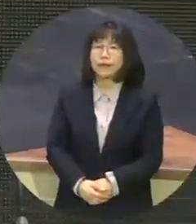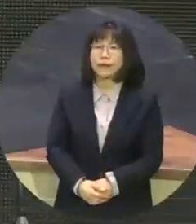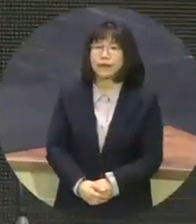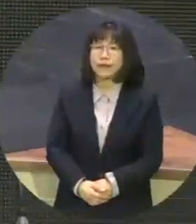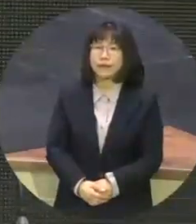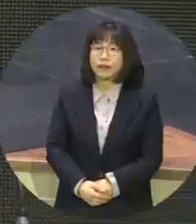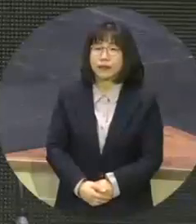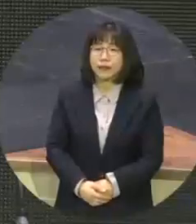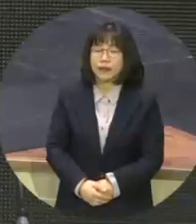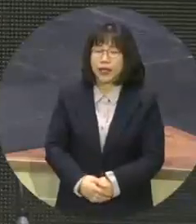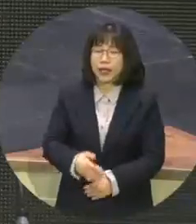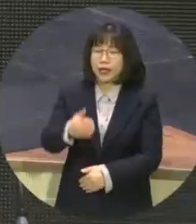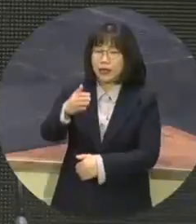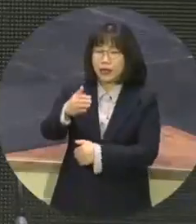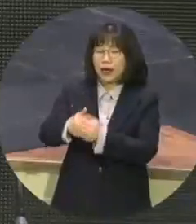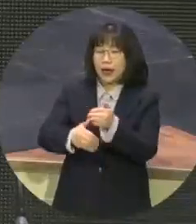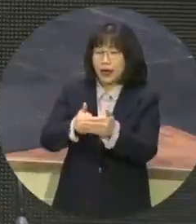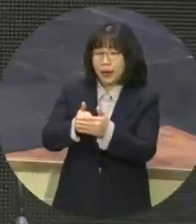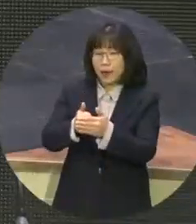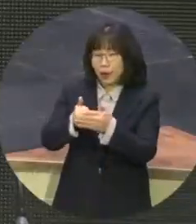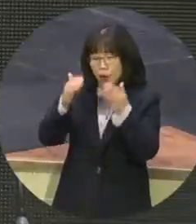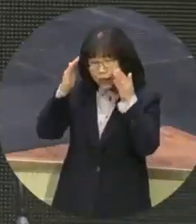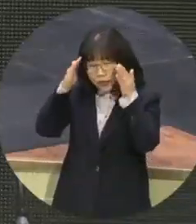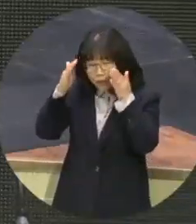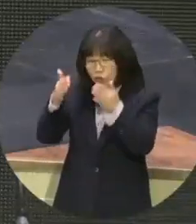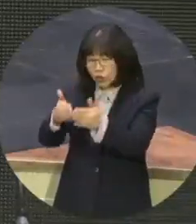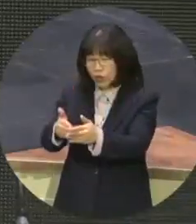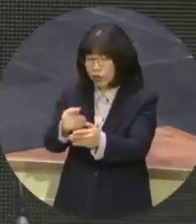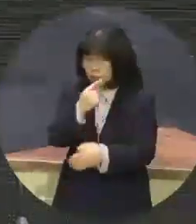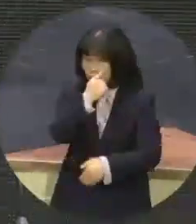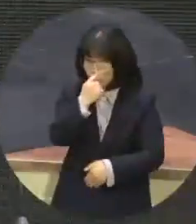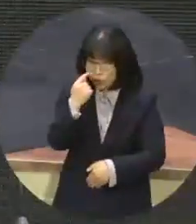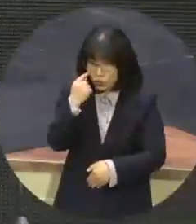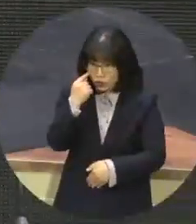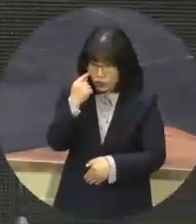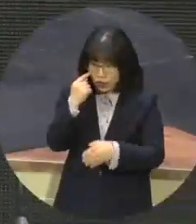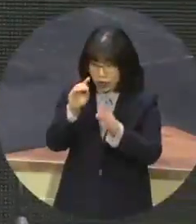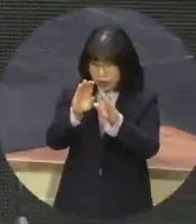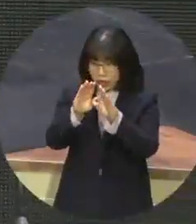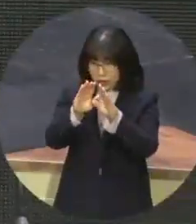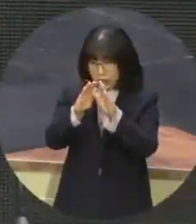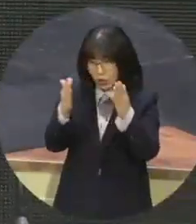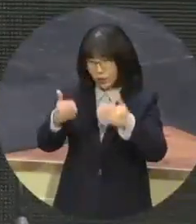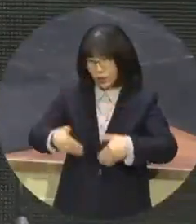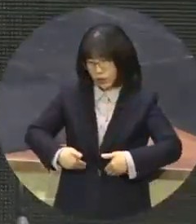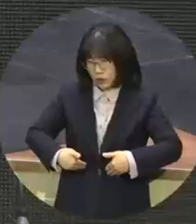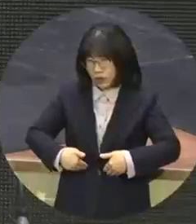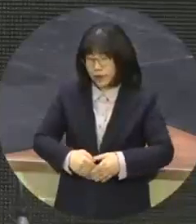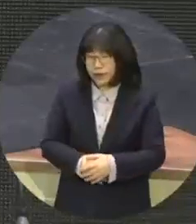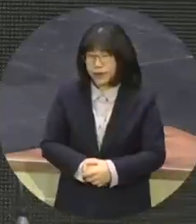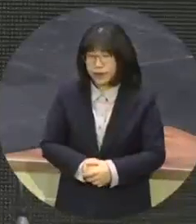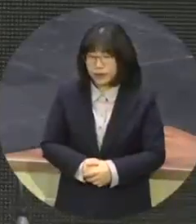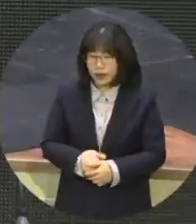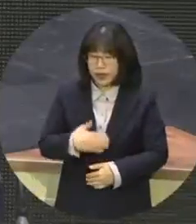아, 이런 눈이 안 열리면요. 내 뜻대로 내 기분대로